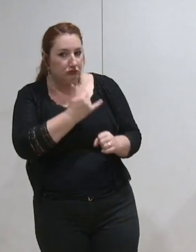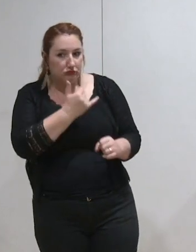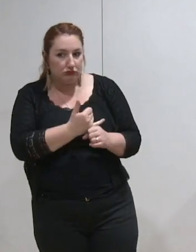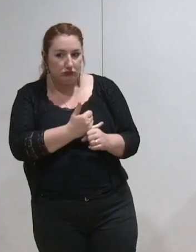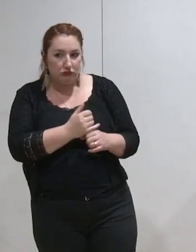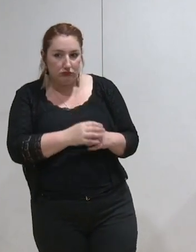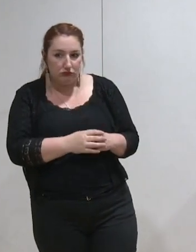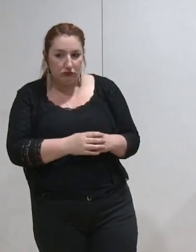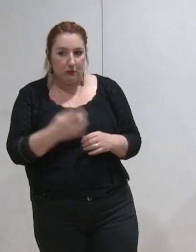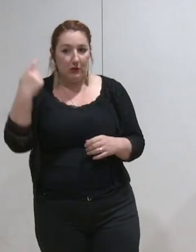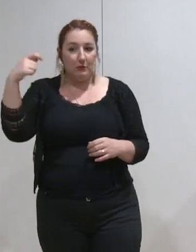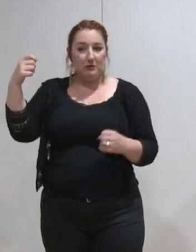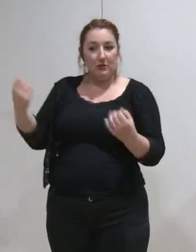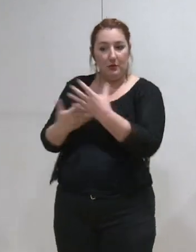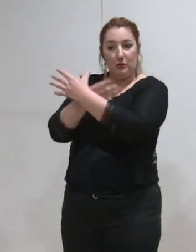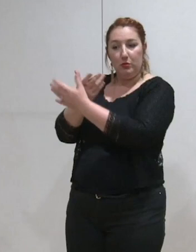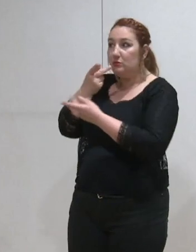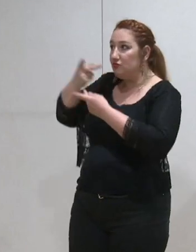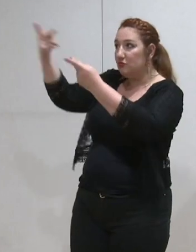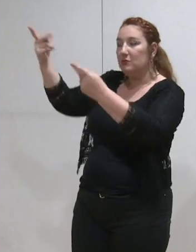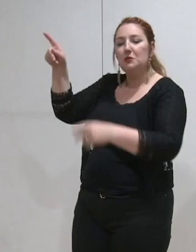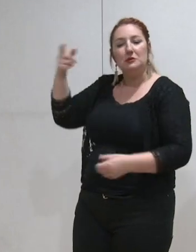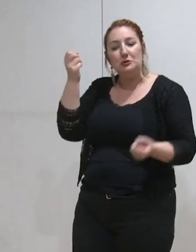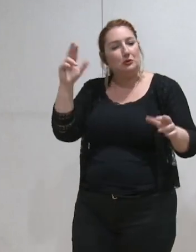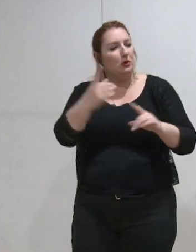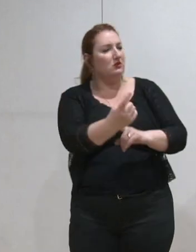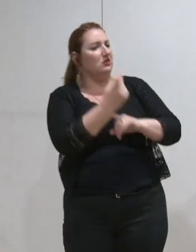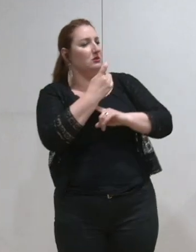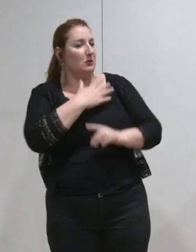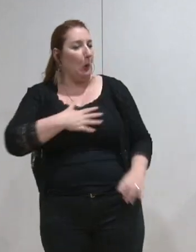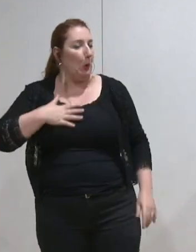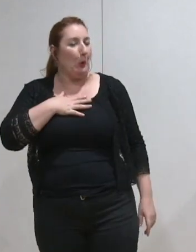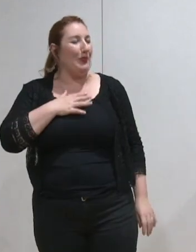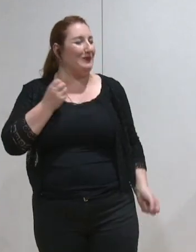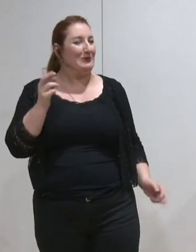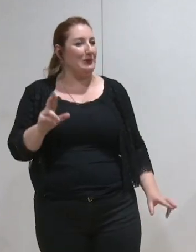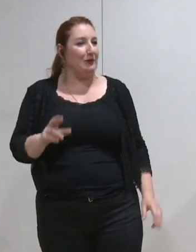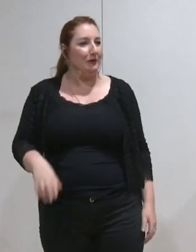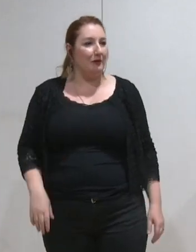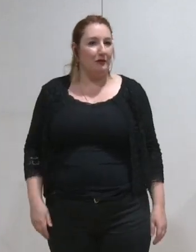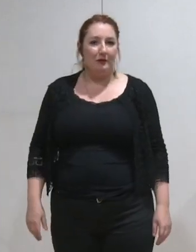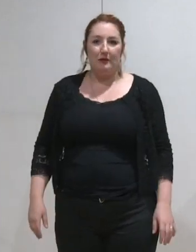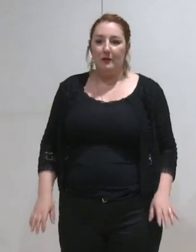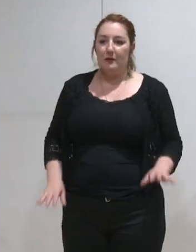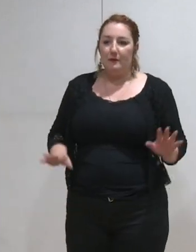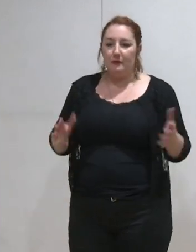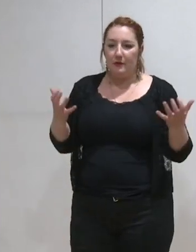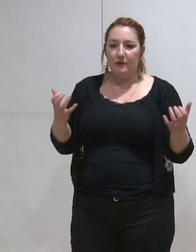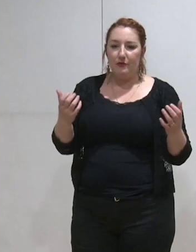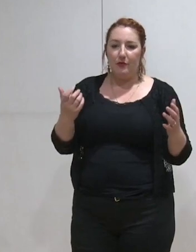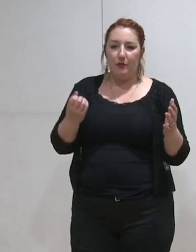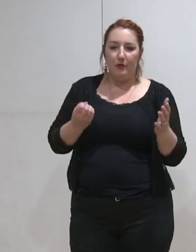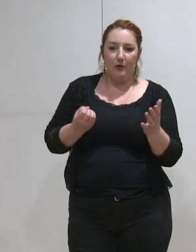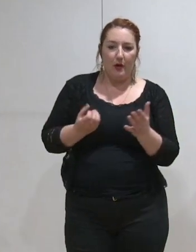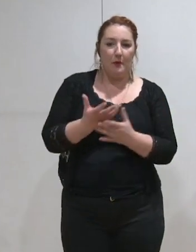d'en faire part au président de la métropole qui appréciera cette cette attaque alors je je voudrais rappeler